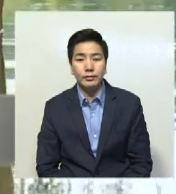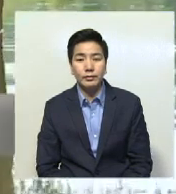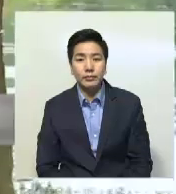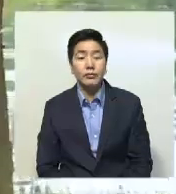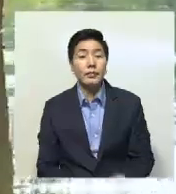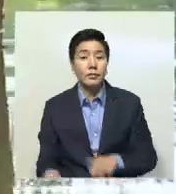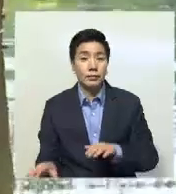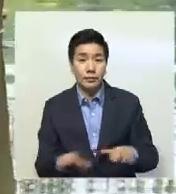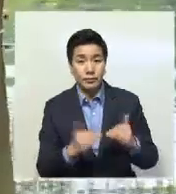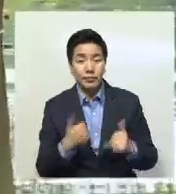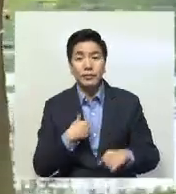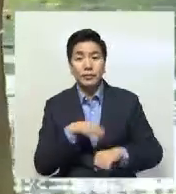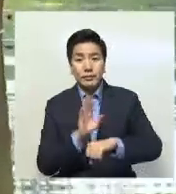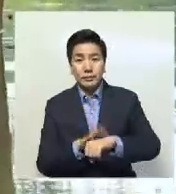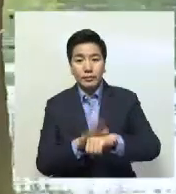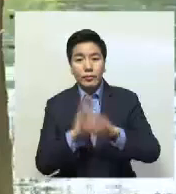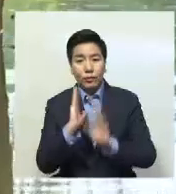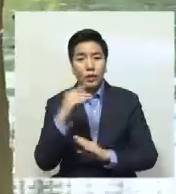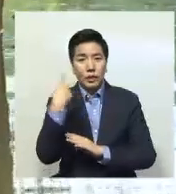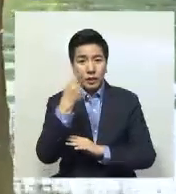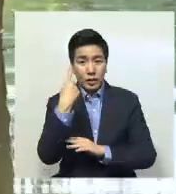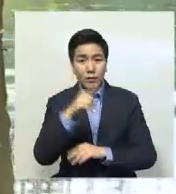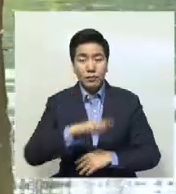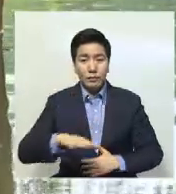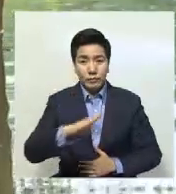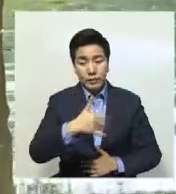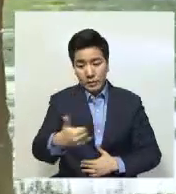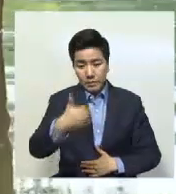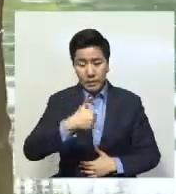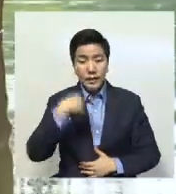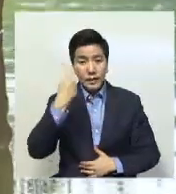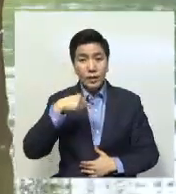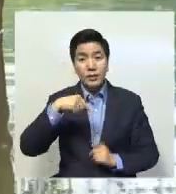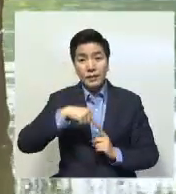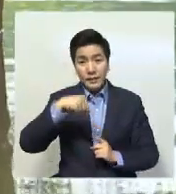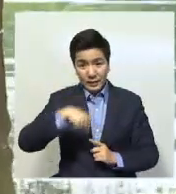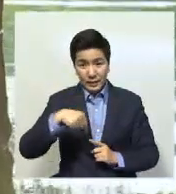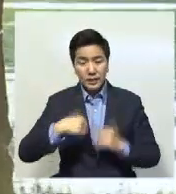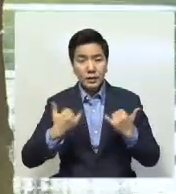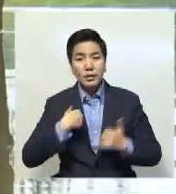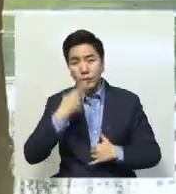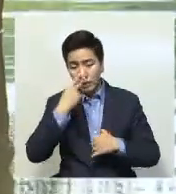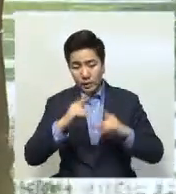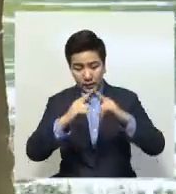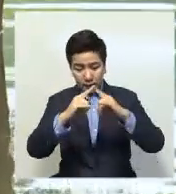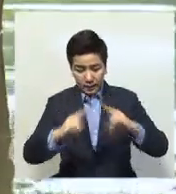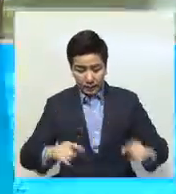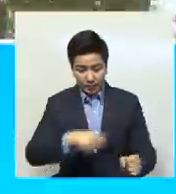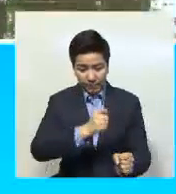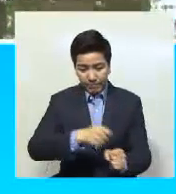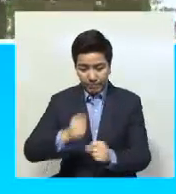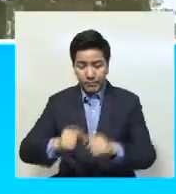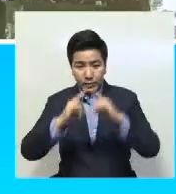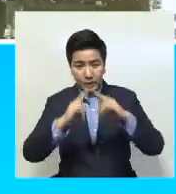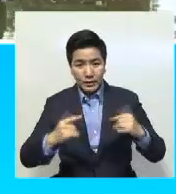ค่ะพร้อมกันนี้ค่ะอยากจะฝากย้ำเตือนนักท่องเที่ยวที่อยากจะขึ้นมาเที่ยวที่อุทยานแห่งชาติแก่งกระจานในช่วงนี้เพื่อจะมากางเต็นท์ค่ะโดยในช่ว